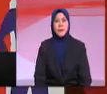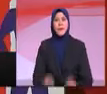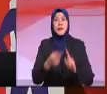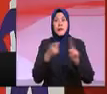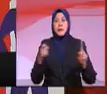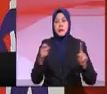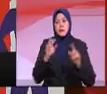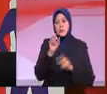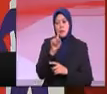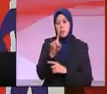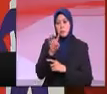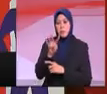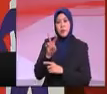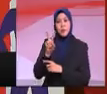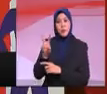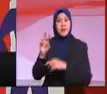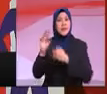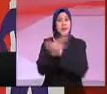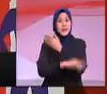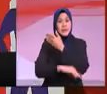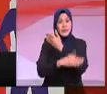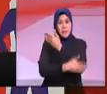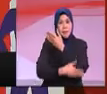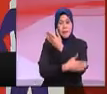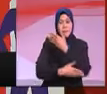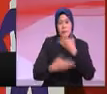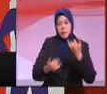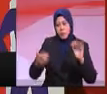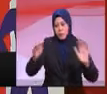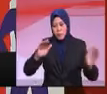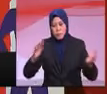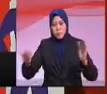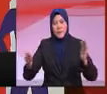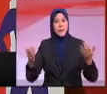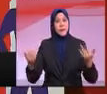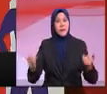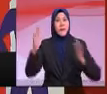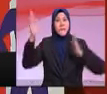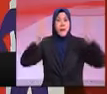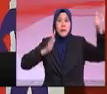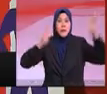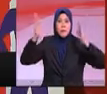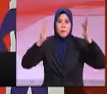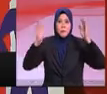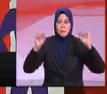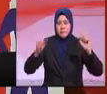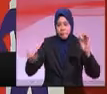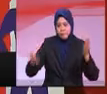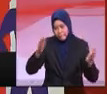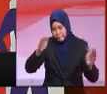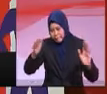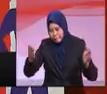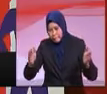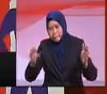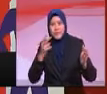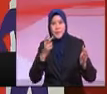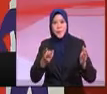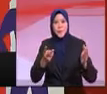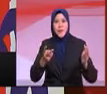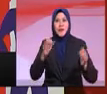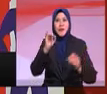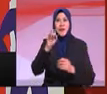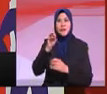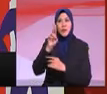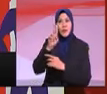daripada 142 negara mereka bandingkan, iaitu kita sekarang ni boleh lihat kembali bandingkan